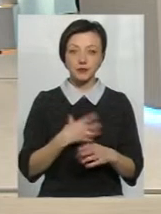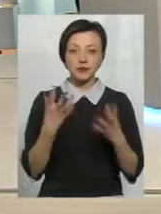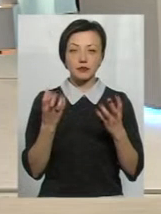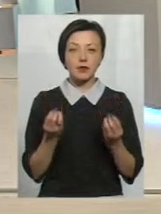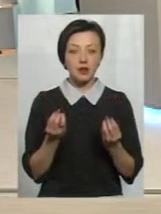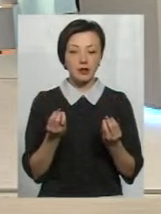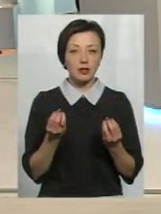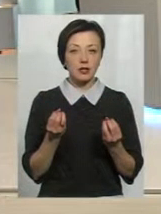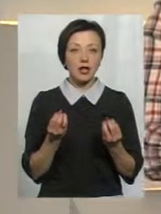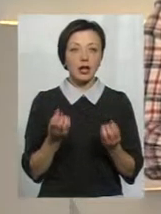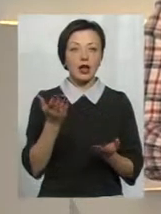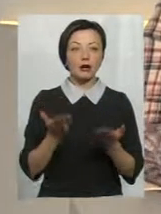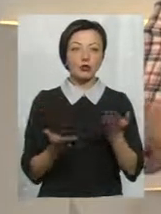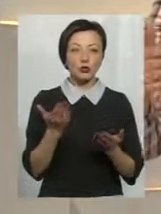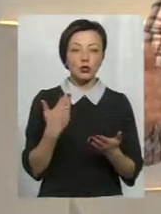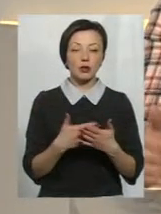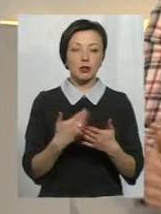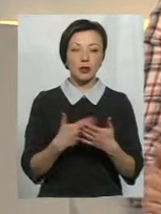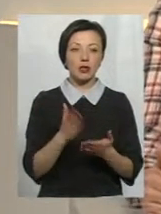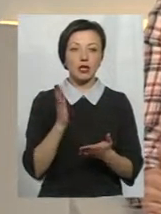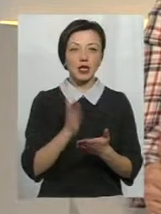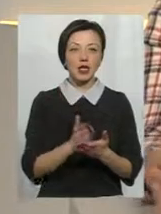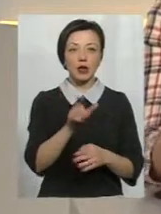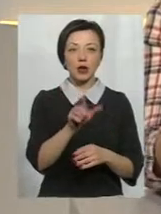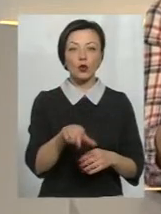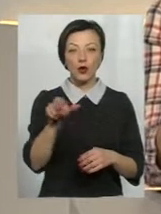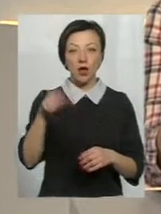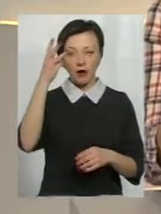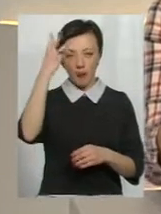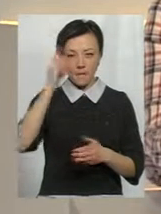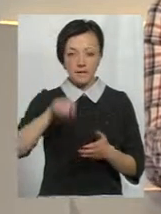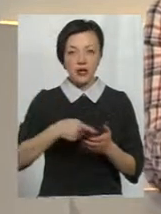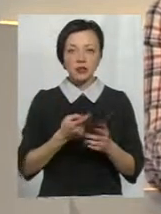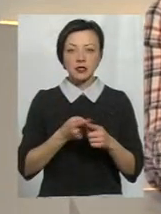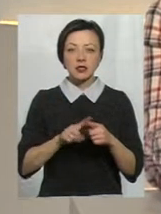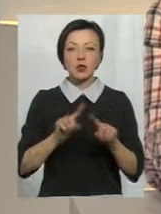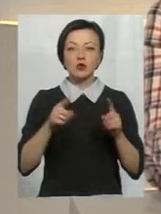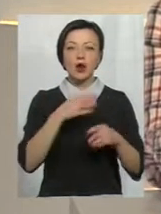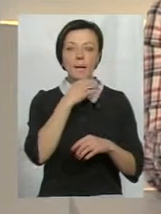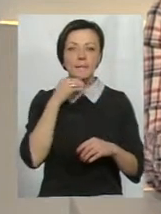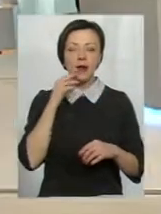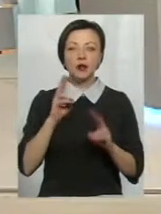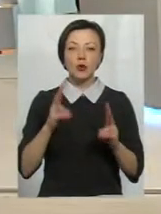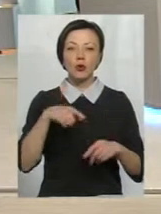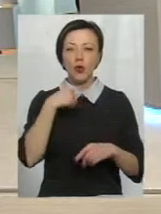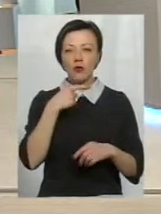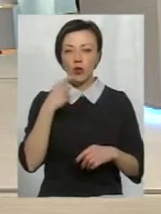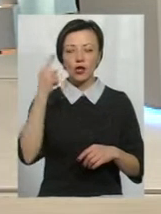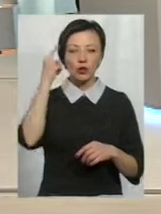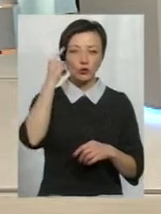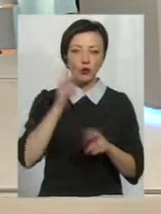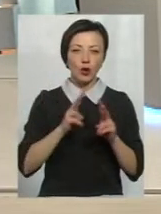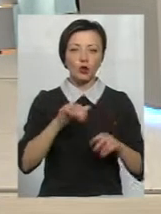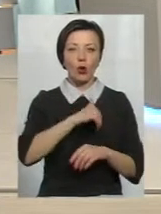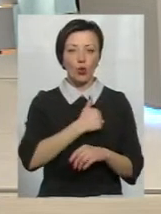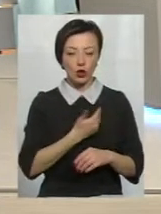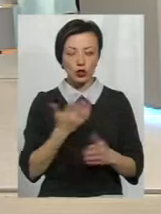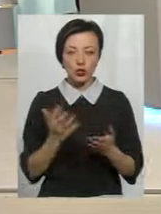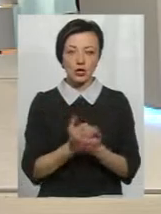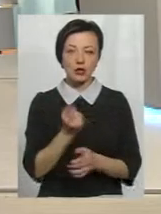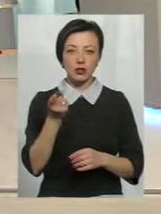питання. Якщо, до прикладу, є люди в Хмельницькому, да, це ж дуже багато хто про це говорить, хто думає і хто хоче